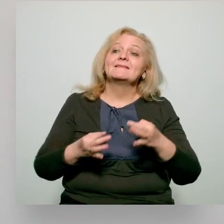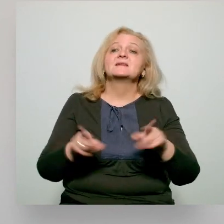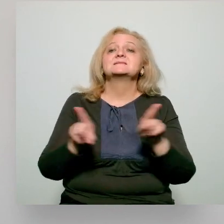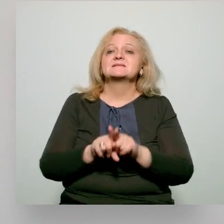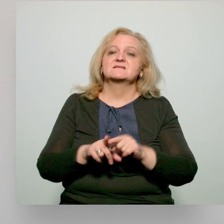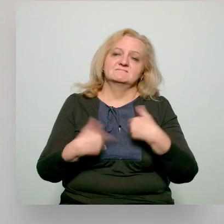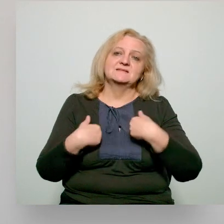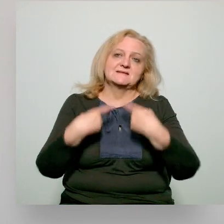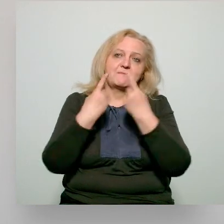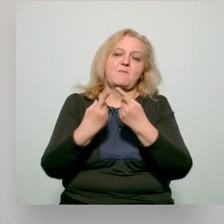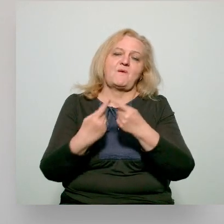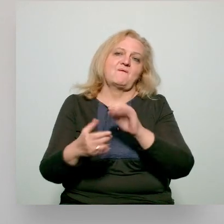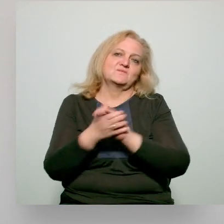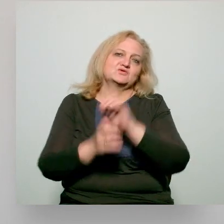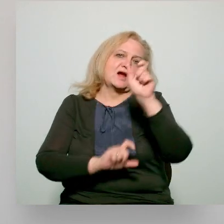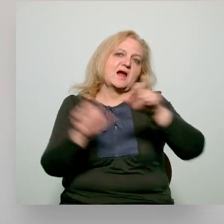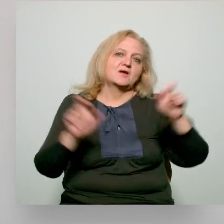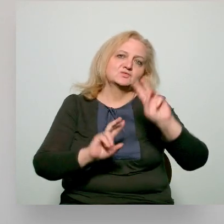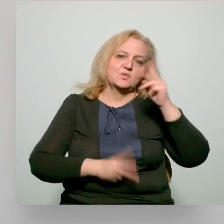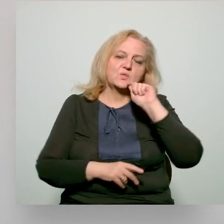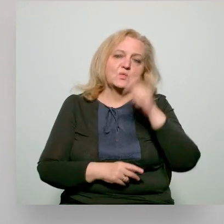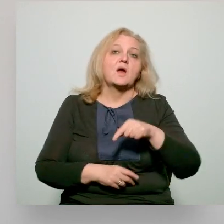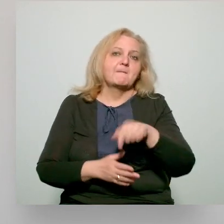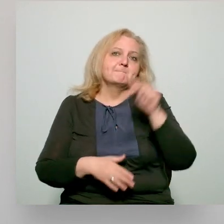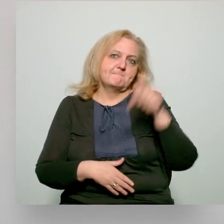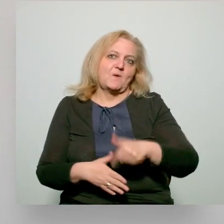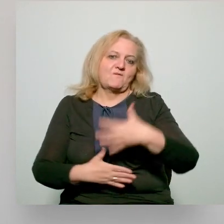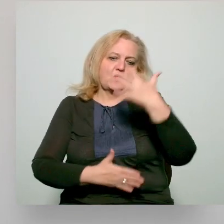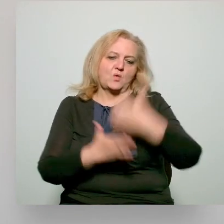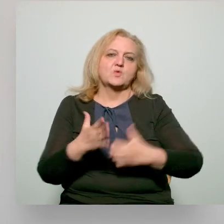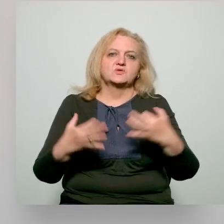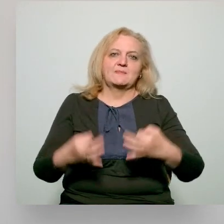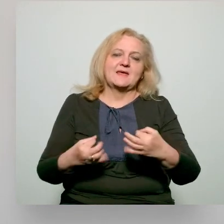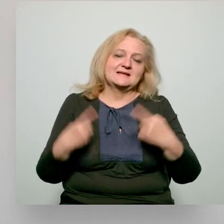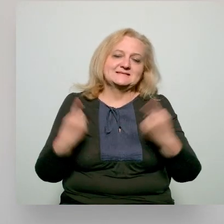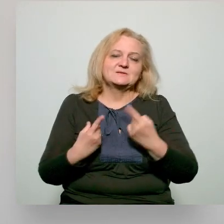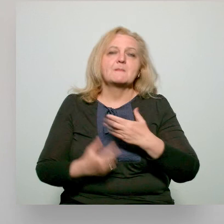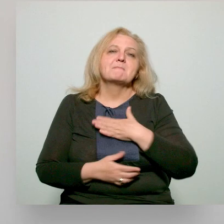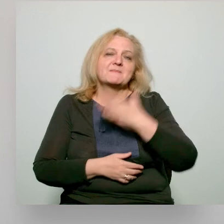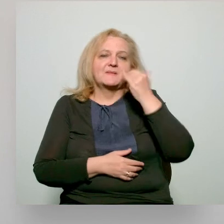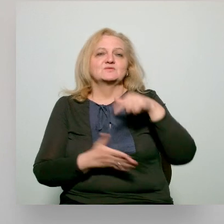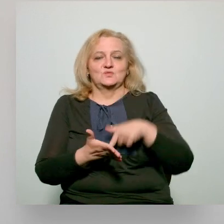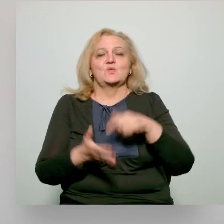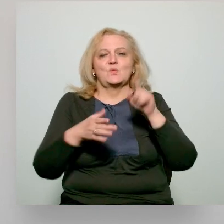Ukrainie i nie tylko. Powinniśmy skorzystać z tej sytuacji. Mam nadzieję, że to się uda. Dziękuję.